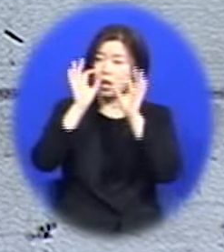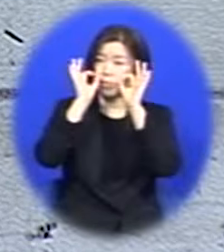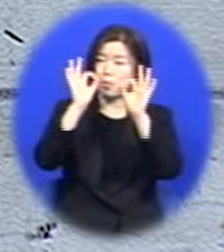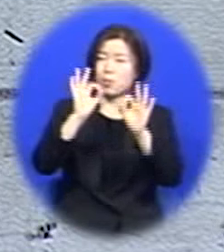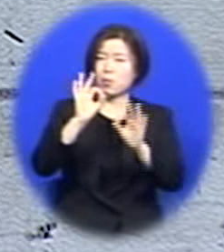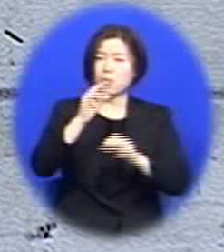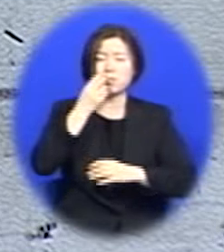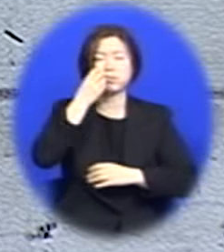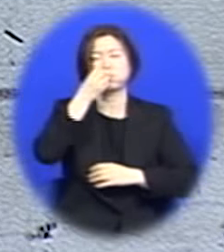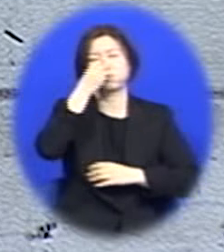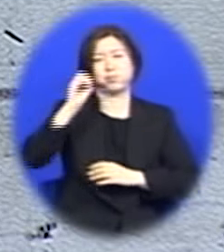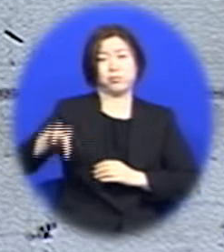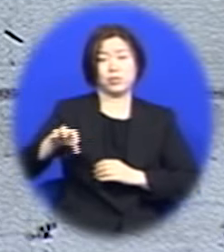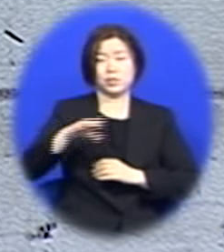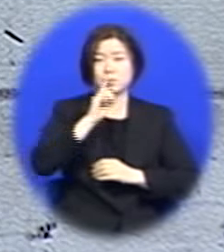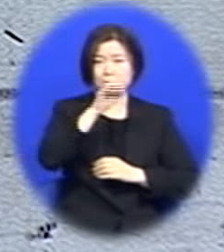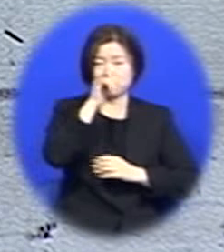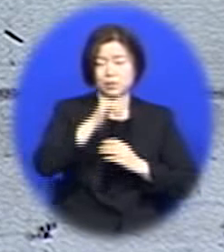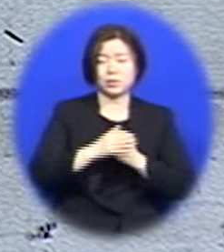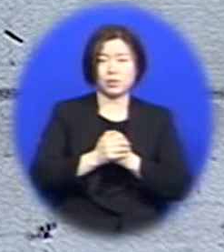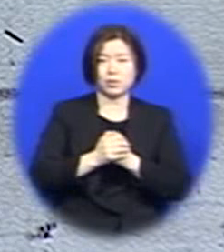그렇게 기뻤던 거예요.